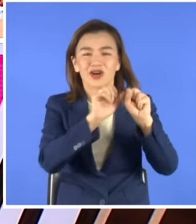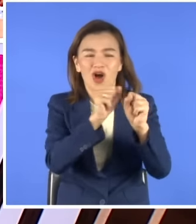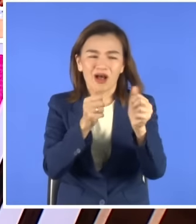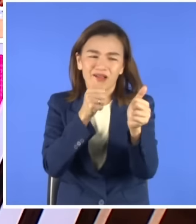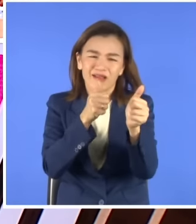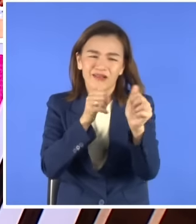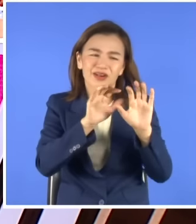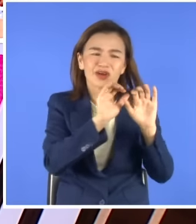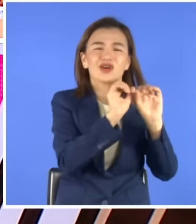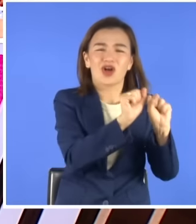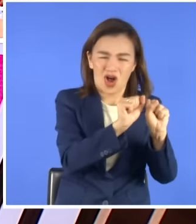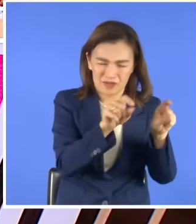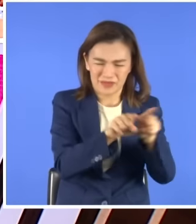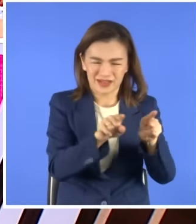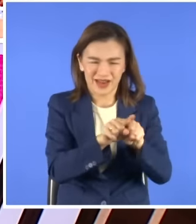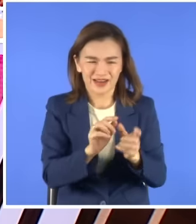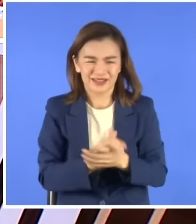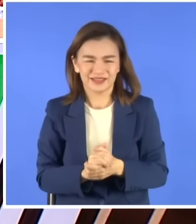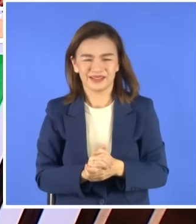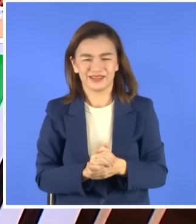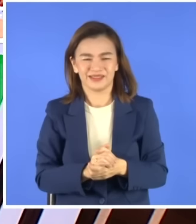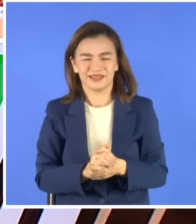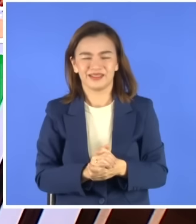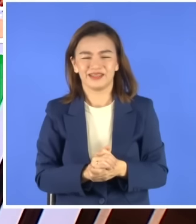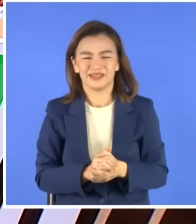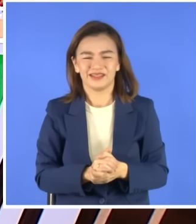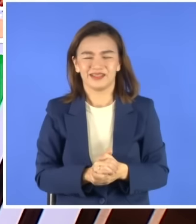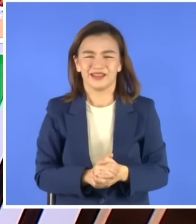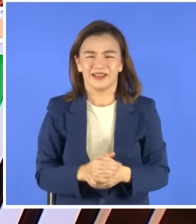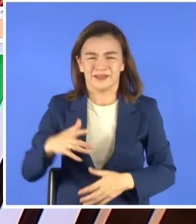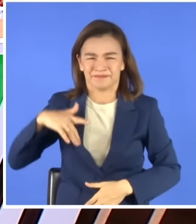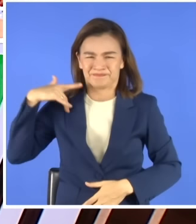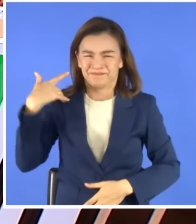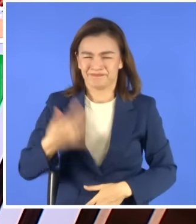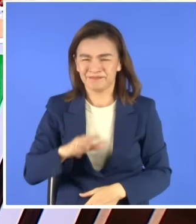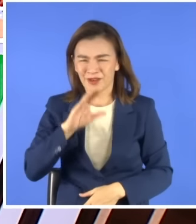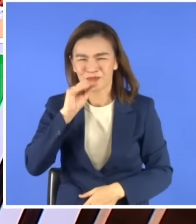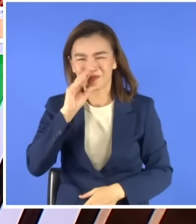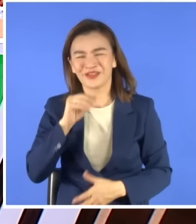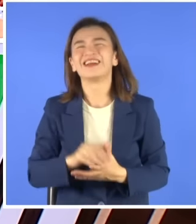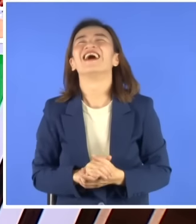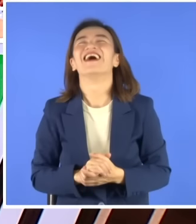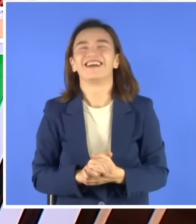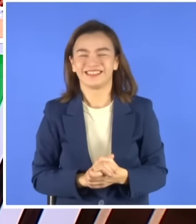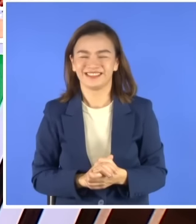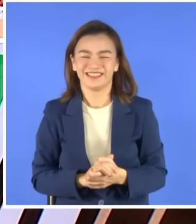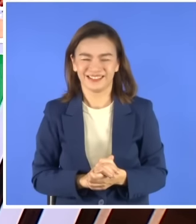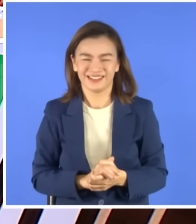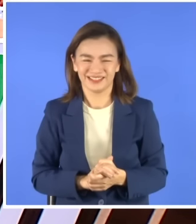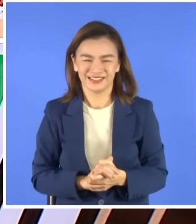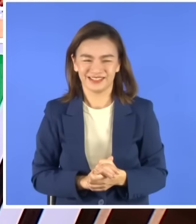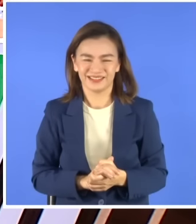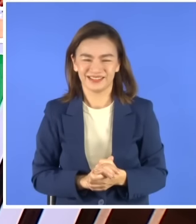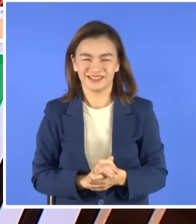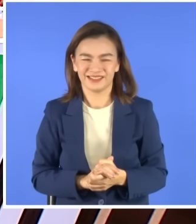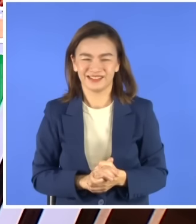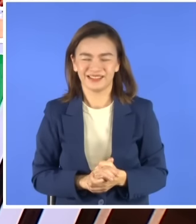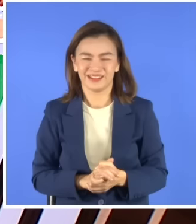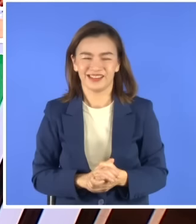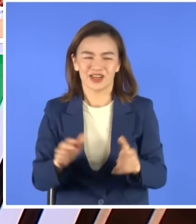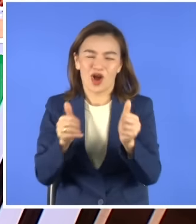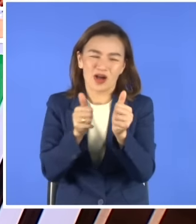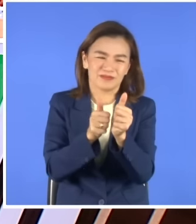เปัโธพี่แป๊ะไปต่อไม่ถูกเลยเนี่ยเออเกาะแบบเกาะแน่นๆนะน้องนะอะไรอย่าง